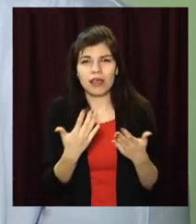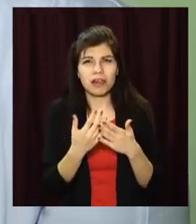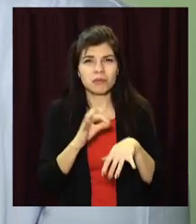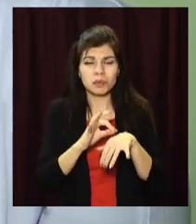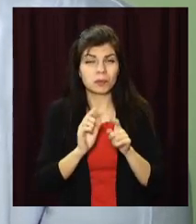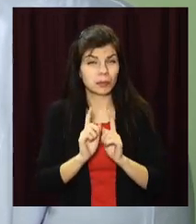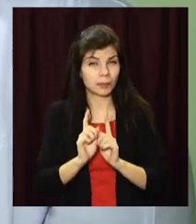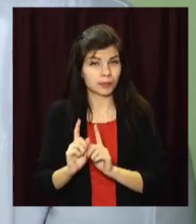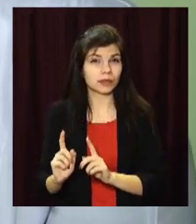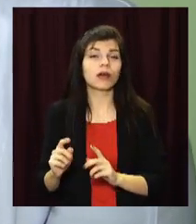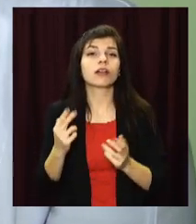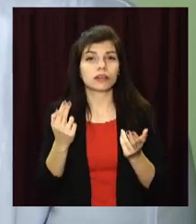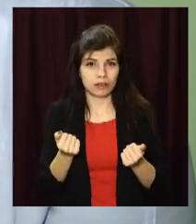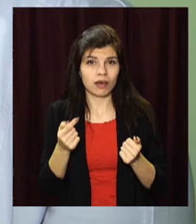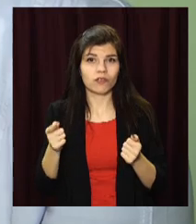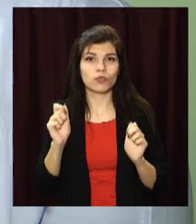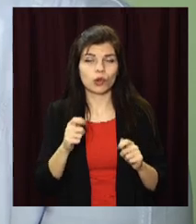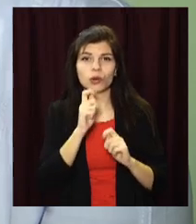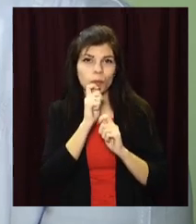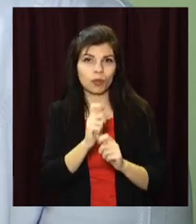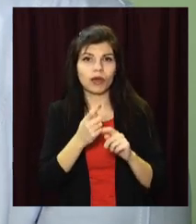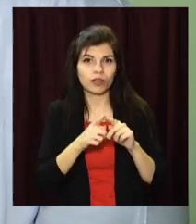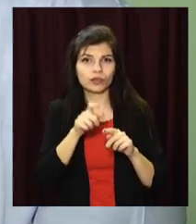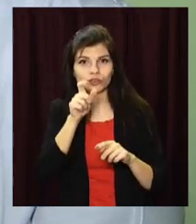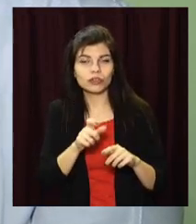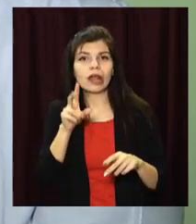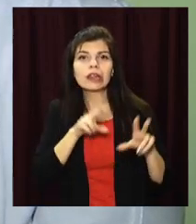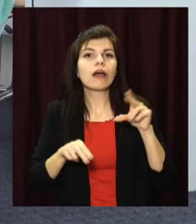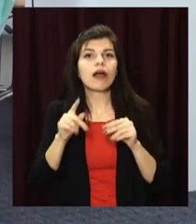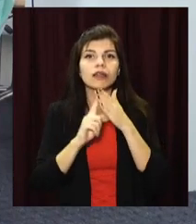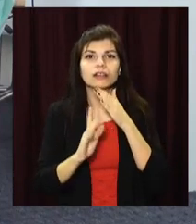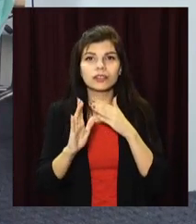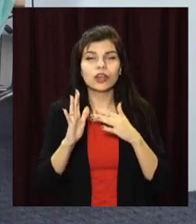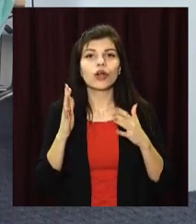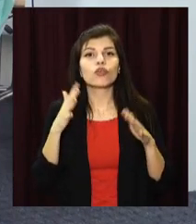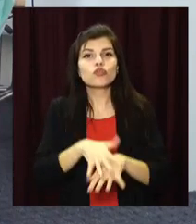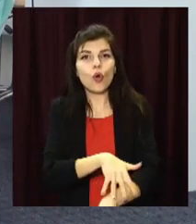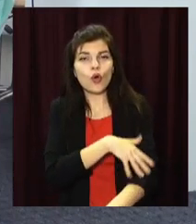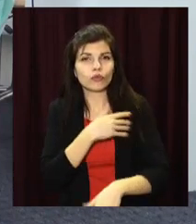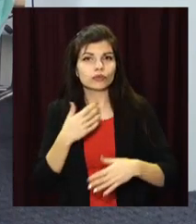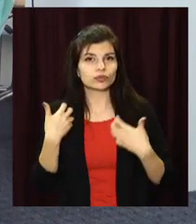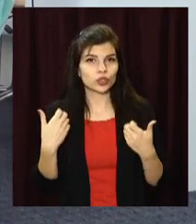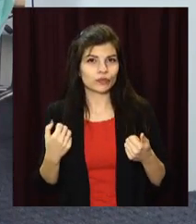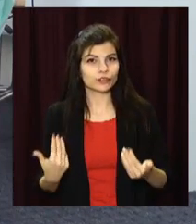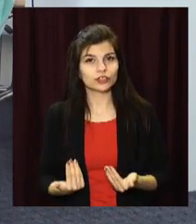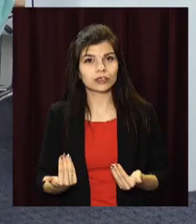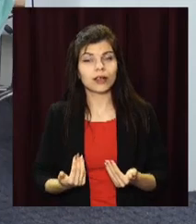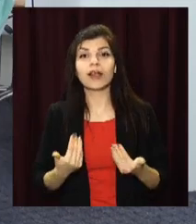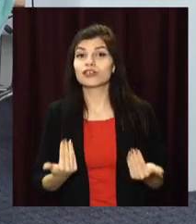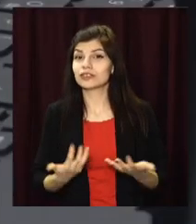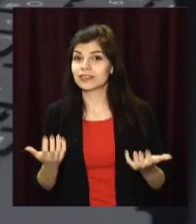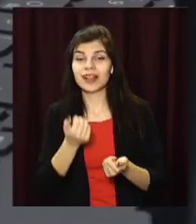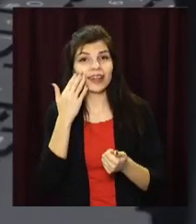вона може подарувати людині надію на довге і здорове життя. Врятувати життя легко. Кожна здорова людина